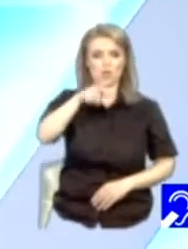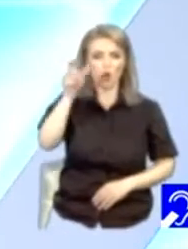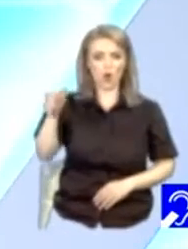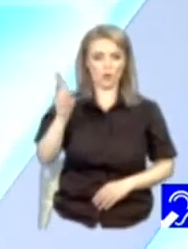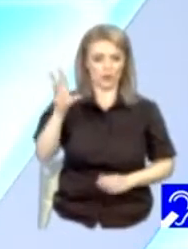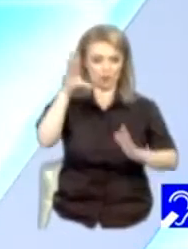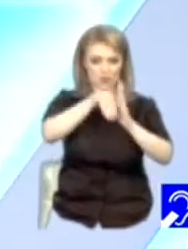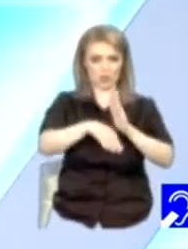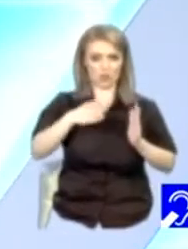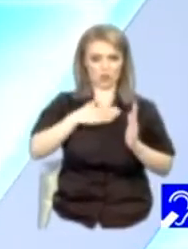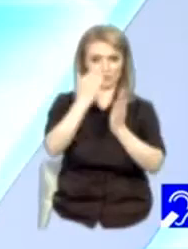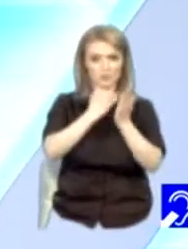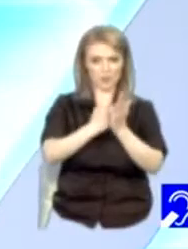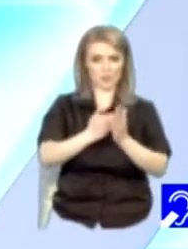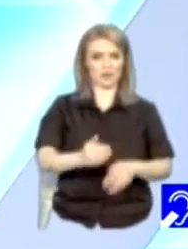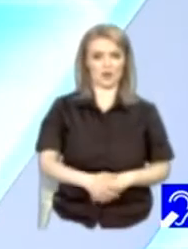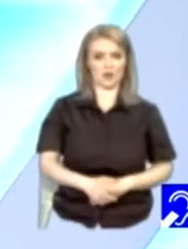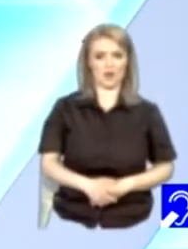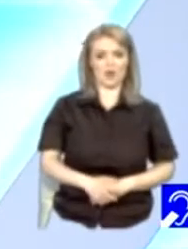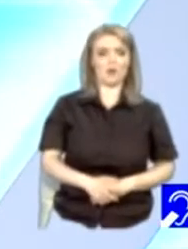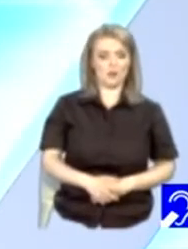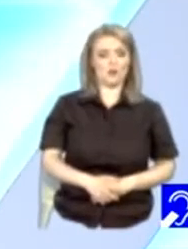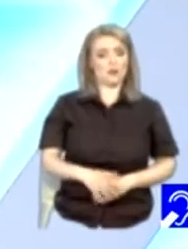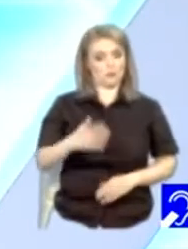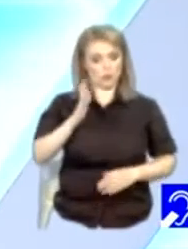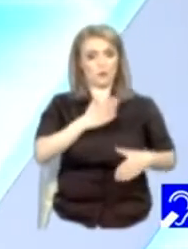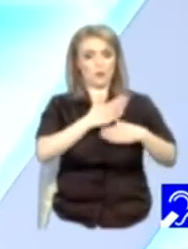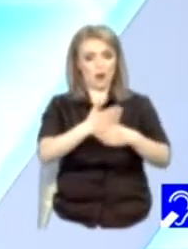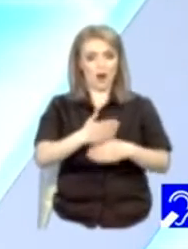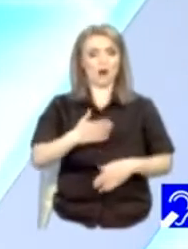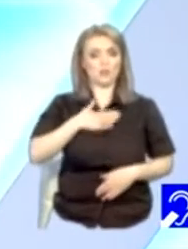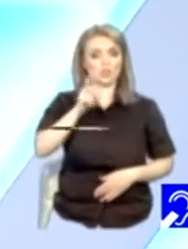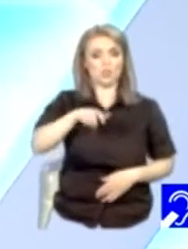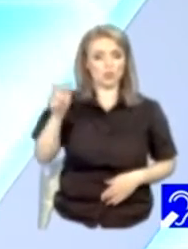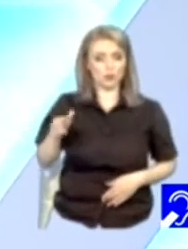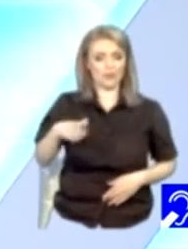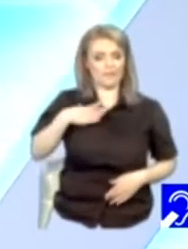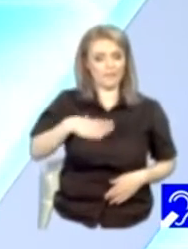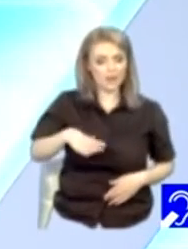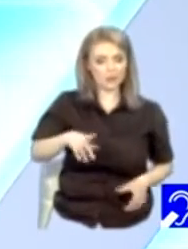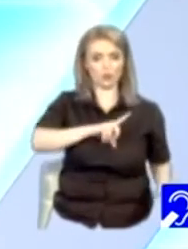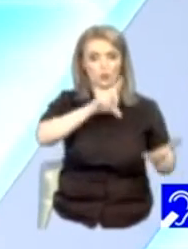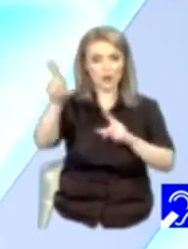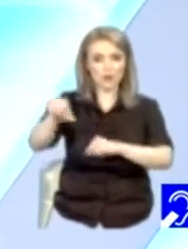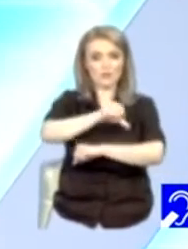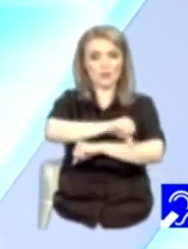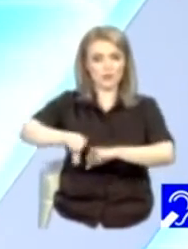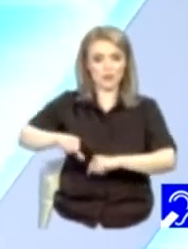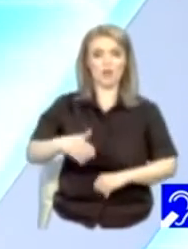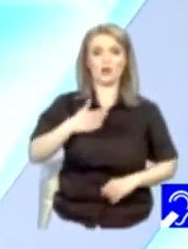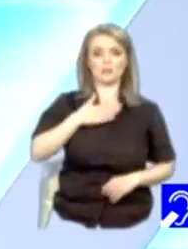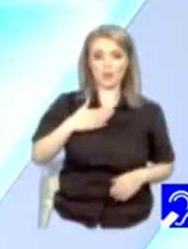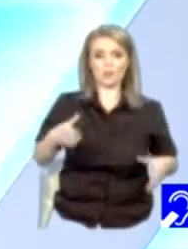mai progresiști, din păcate sunt forțați să plece din cauza lipsei de transparență și lipsei de perspectivă. Noi,